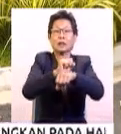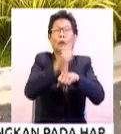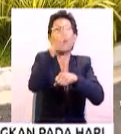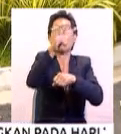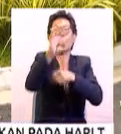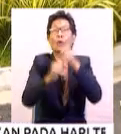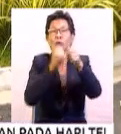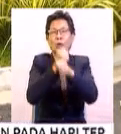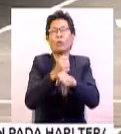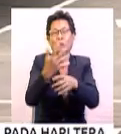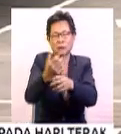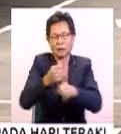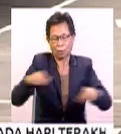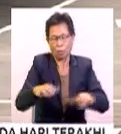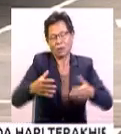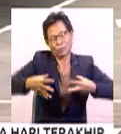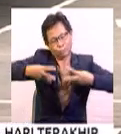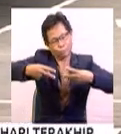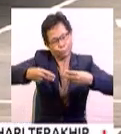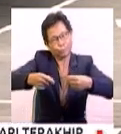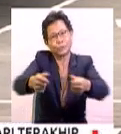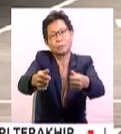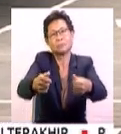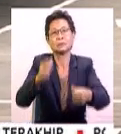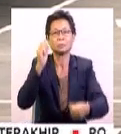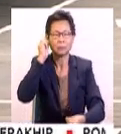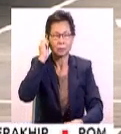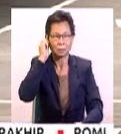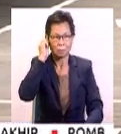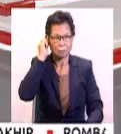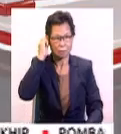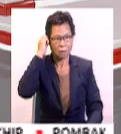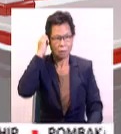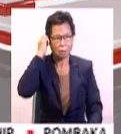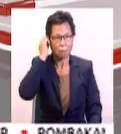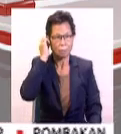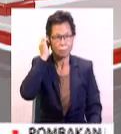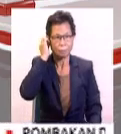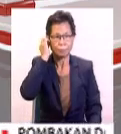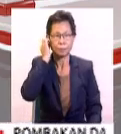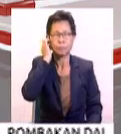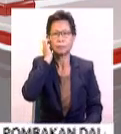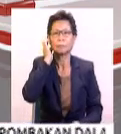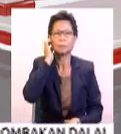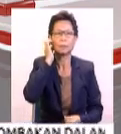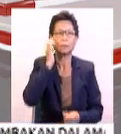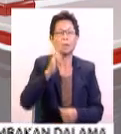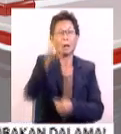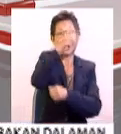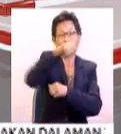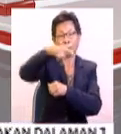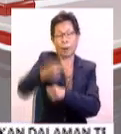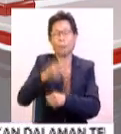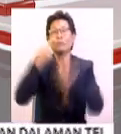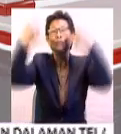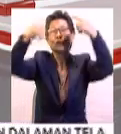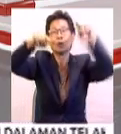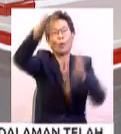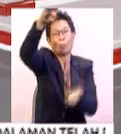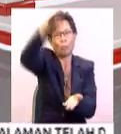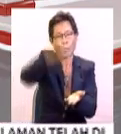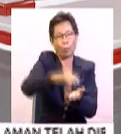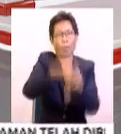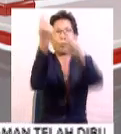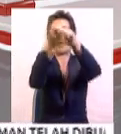lalu dapat dilakukan dengan lancar. Kerajaan Pakatan Harapan berjaya menurunkan